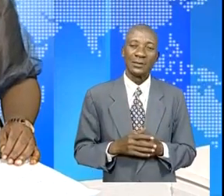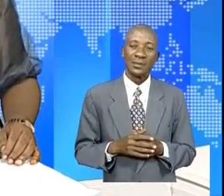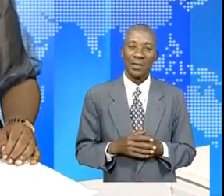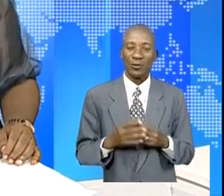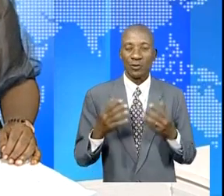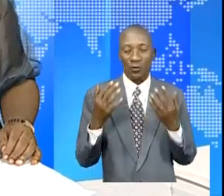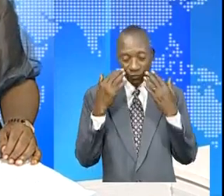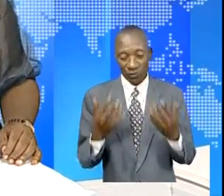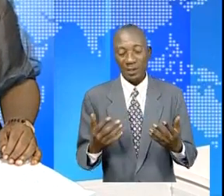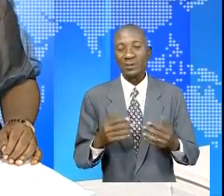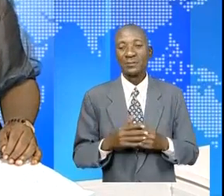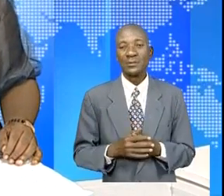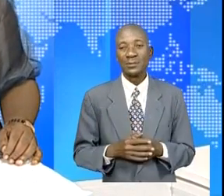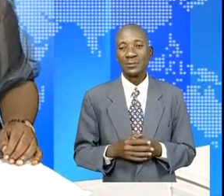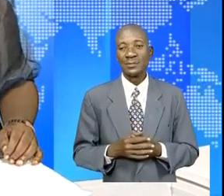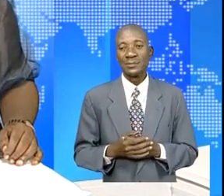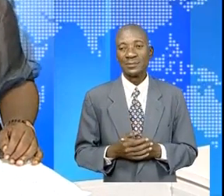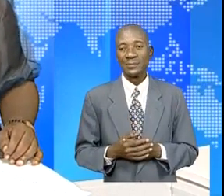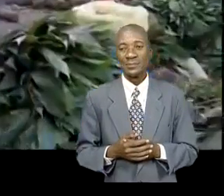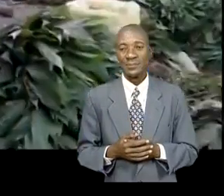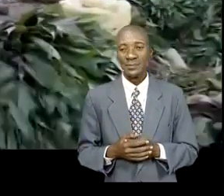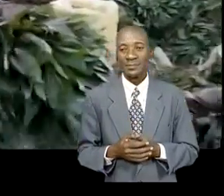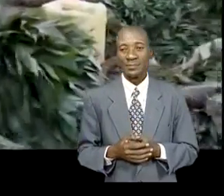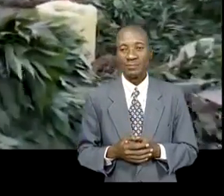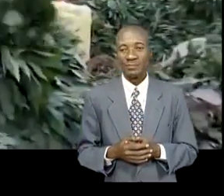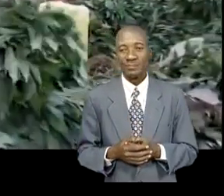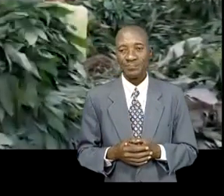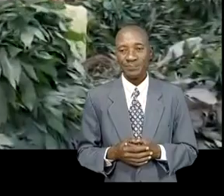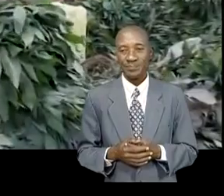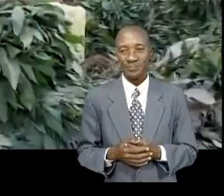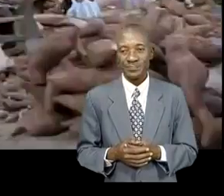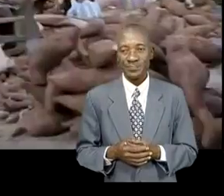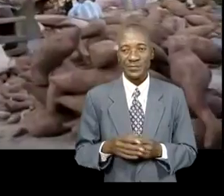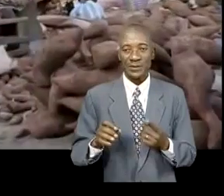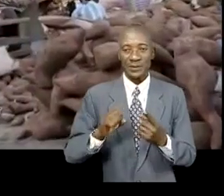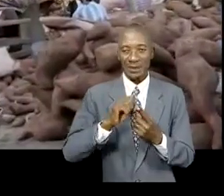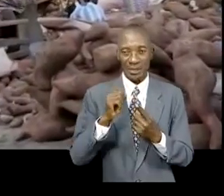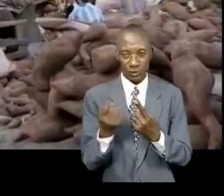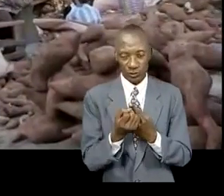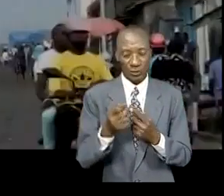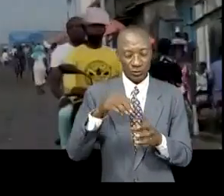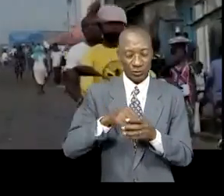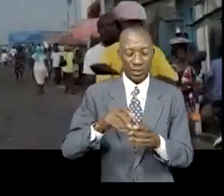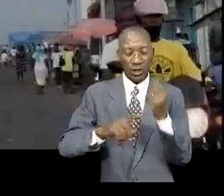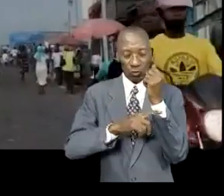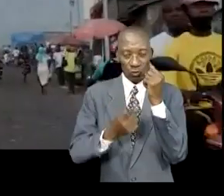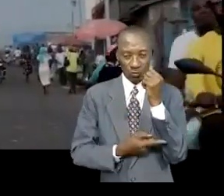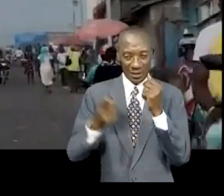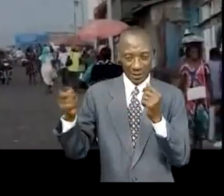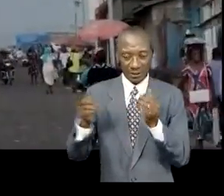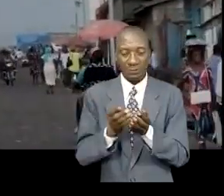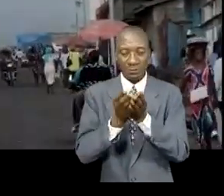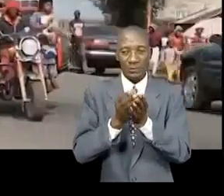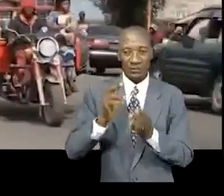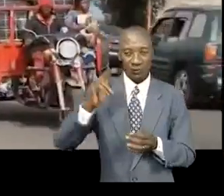presse à Goma. Pati Tondwango. Au fur et à mesure que la situation se stabilise à Goma dans le Nord Kivu, les déplacés peuvent